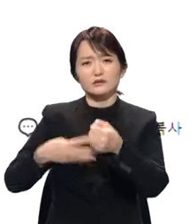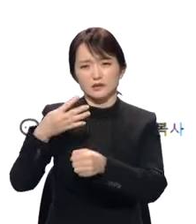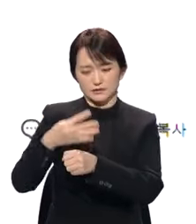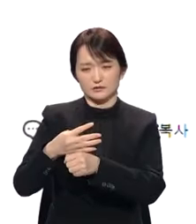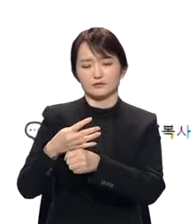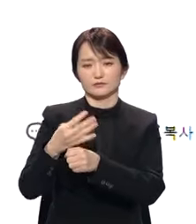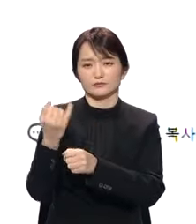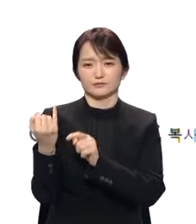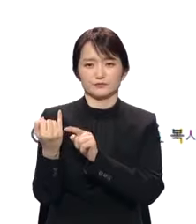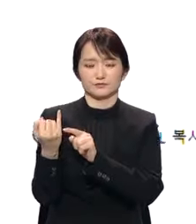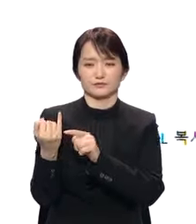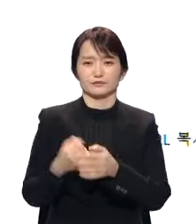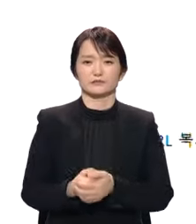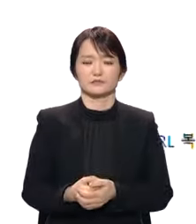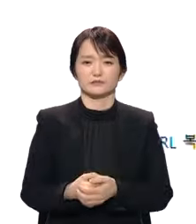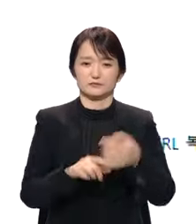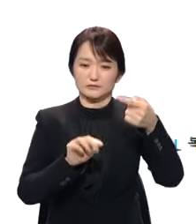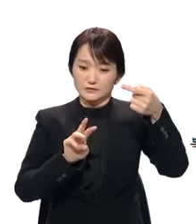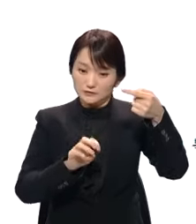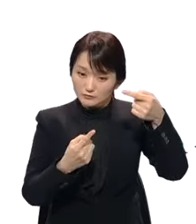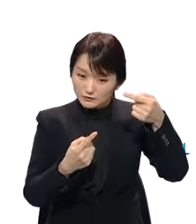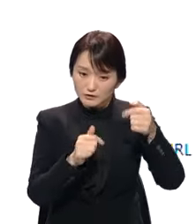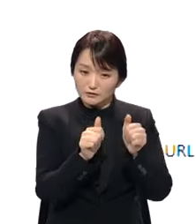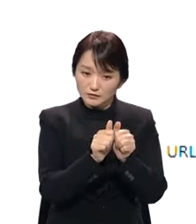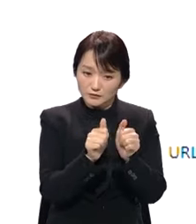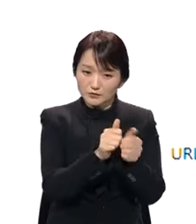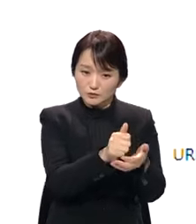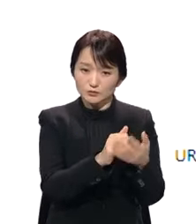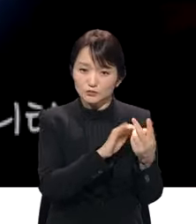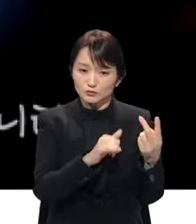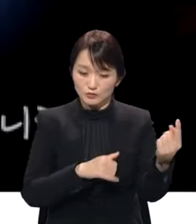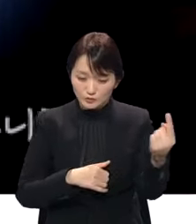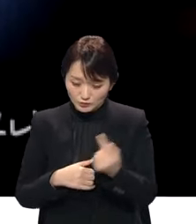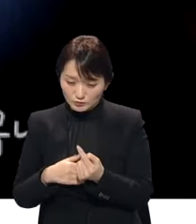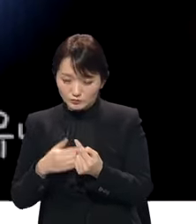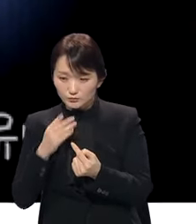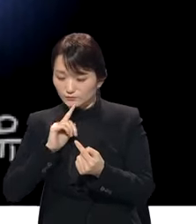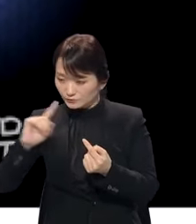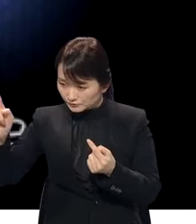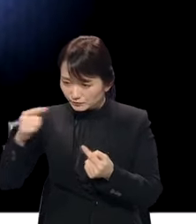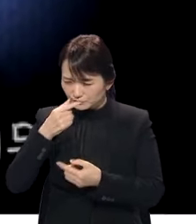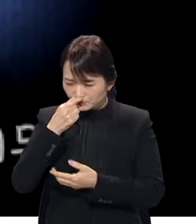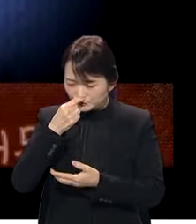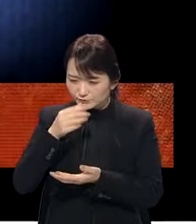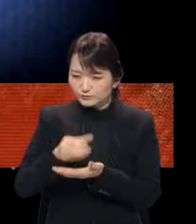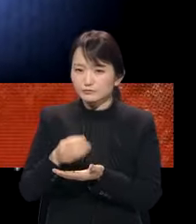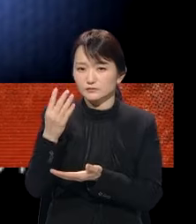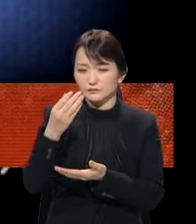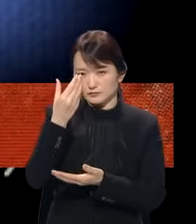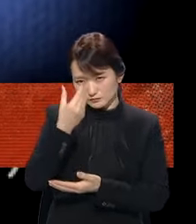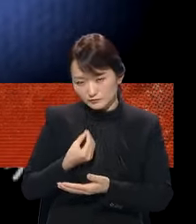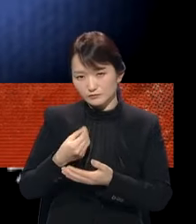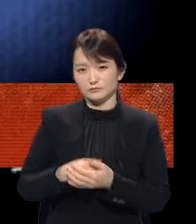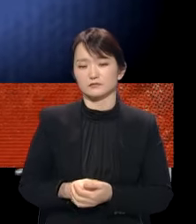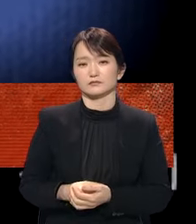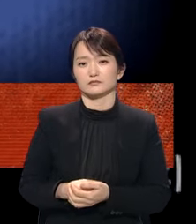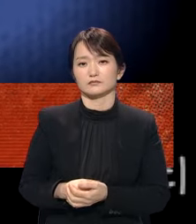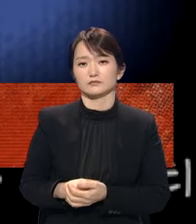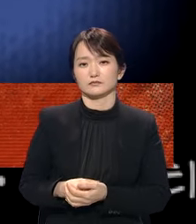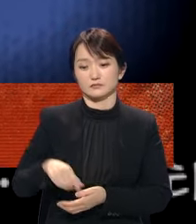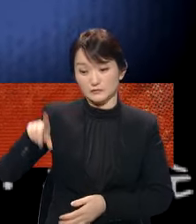여성이시고요. 지난달 31일에 남성 손님 2명이 와서 음식 시켜 먹고 또 소주 4병을 마셨습니다. 그런데 이제 사장님이 결제할